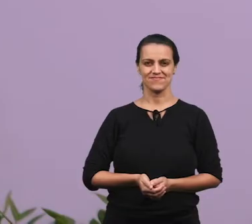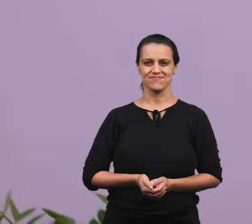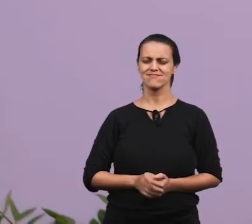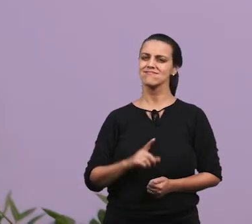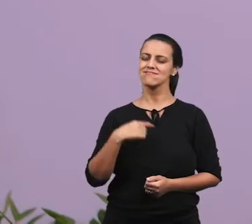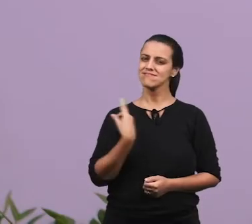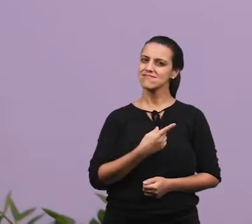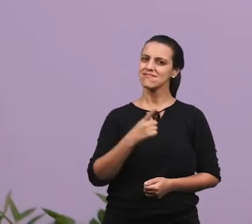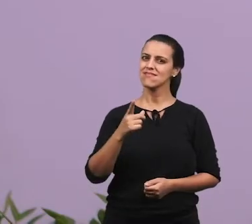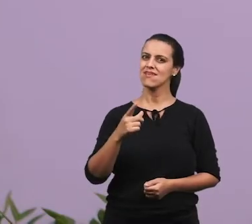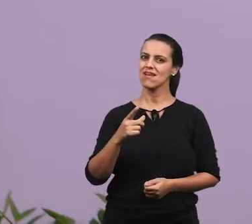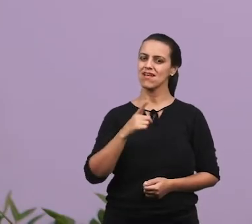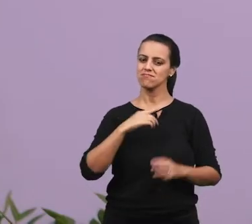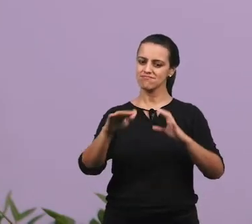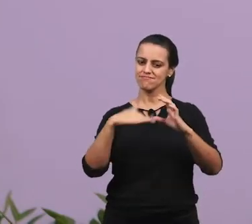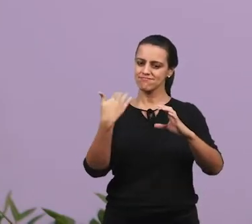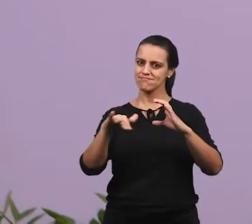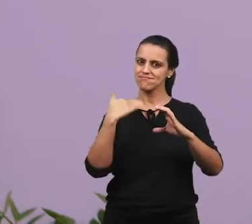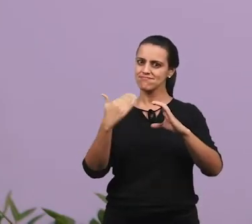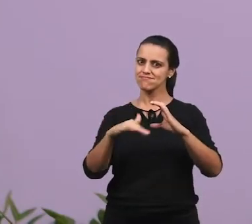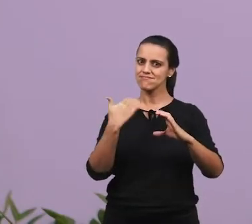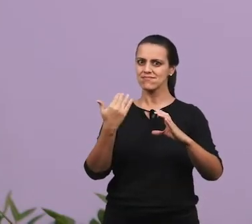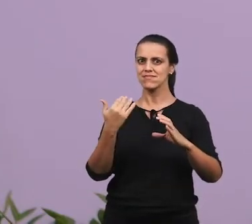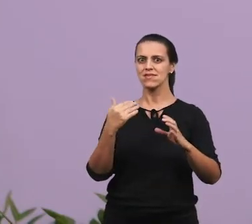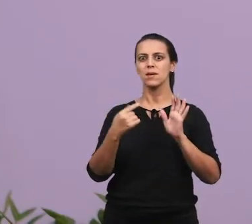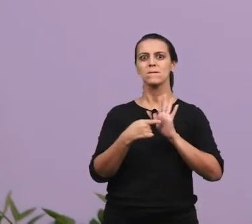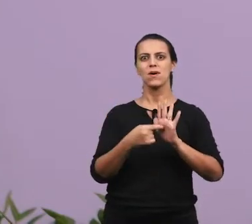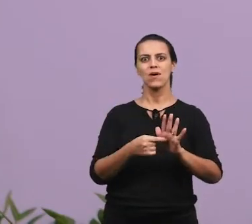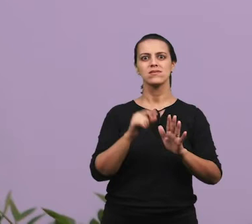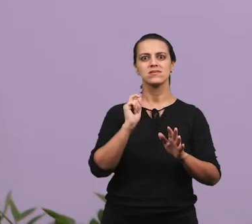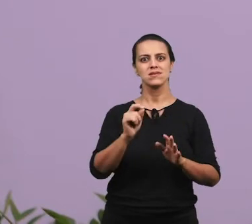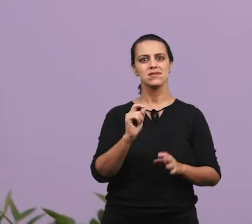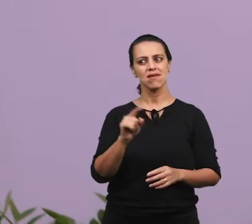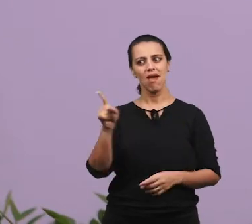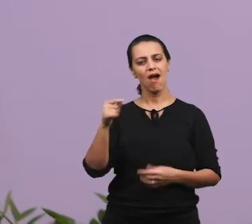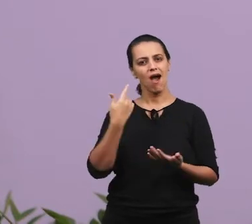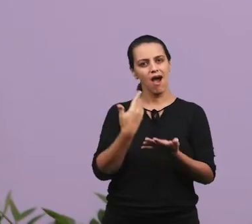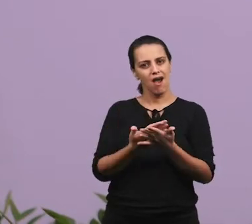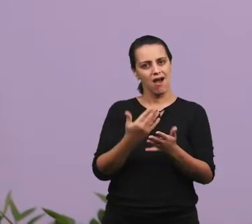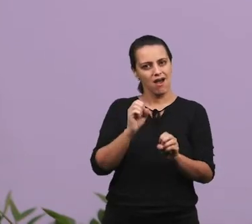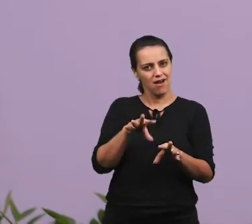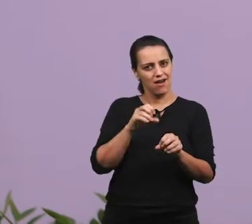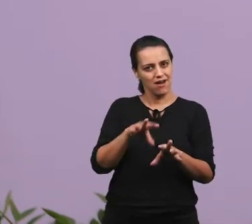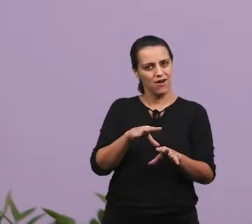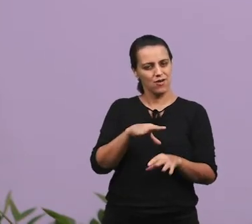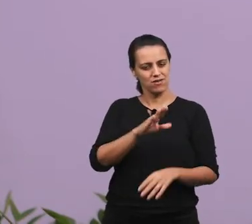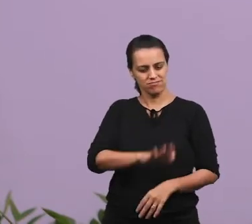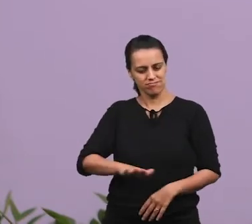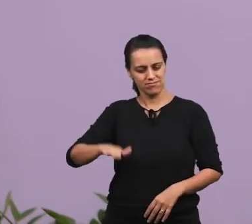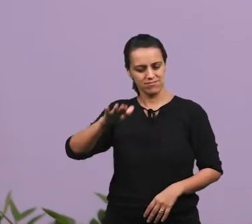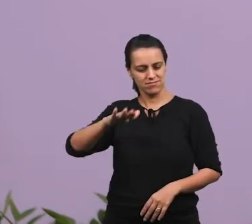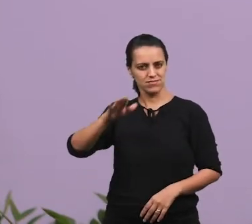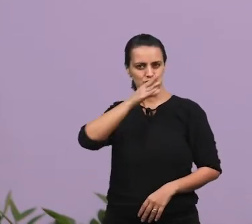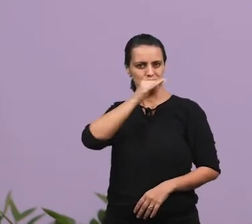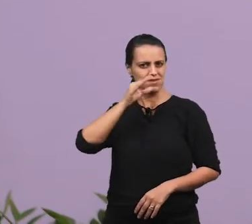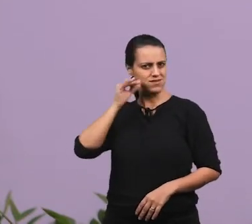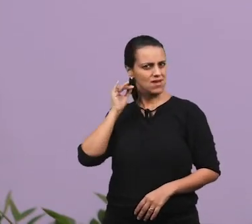Мы получаем множество посланий, которые говорят нам, что урок